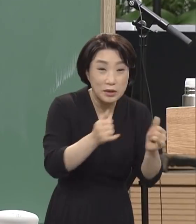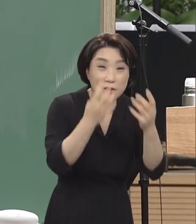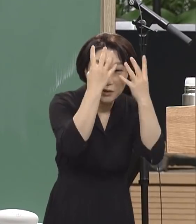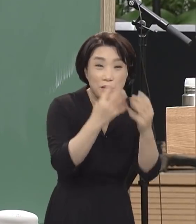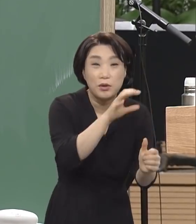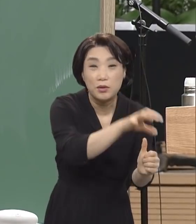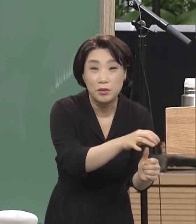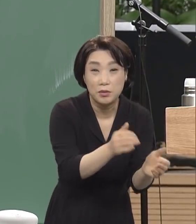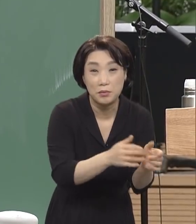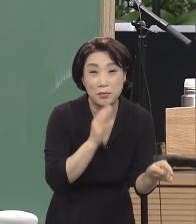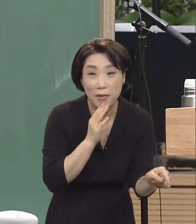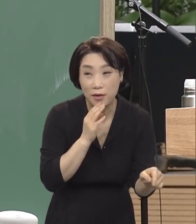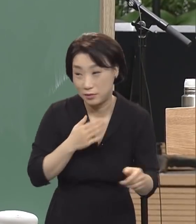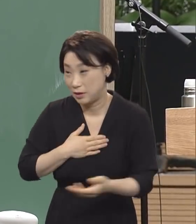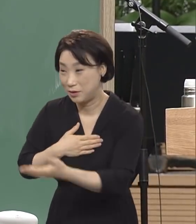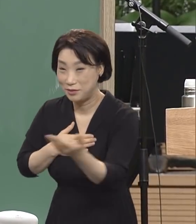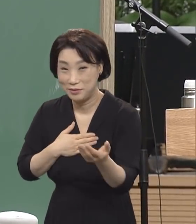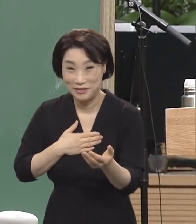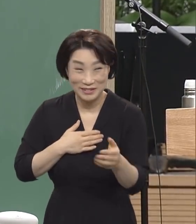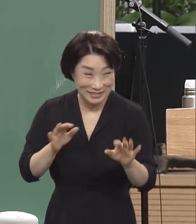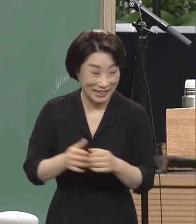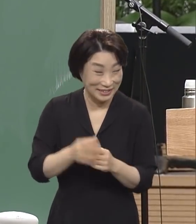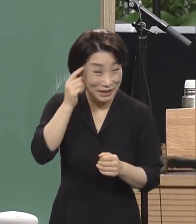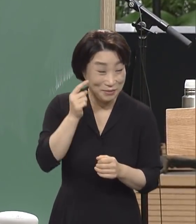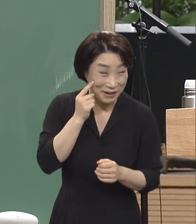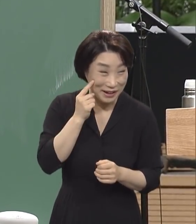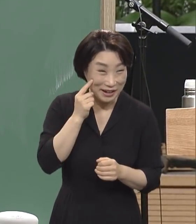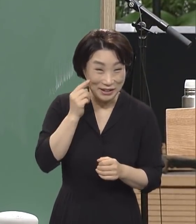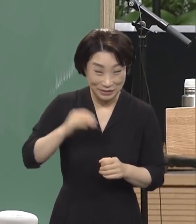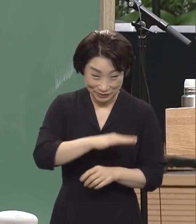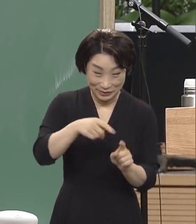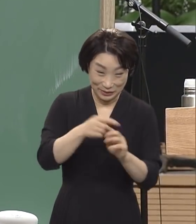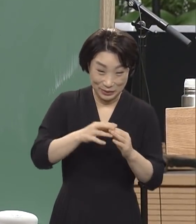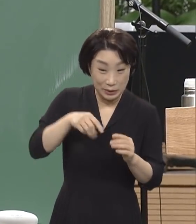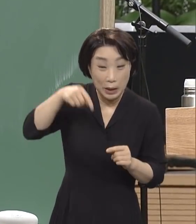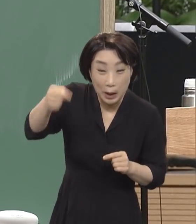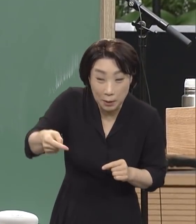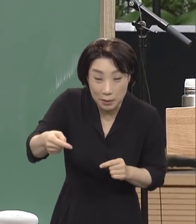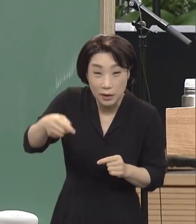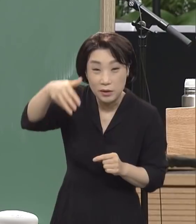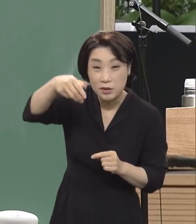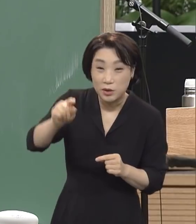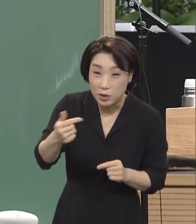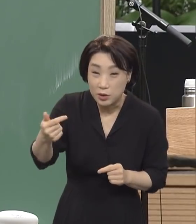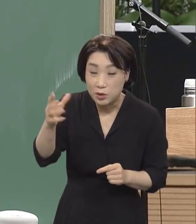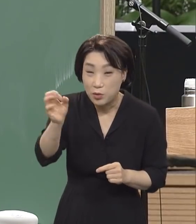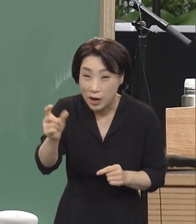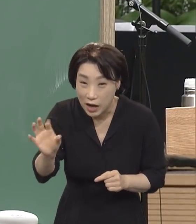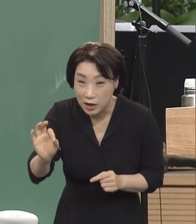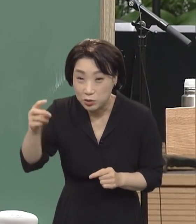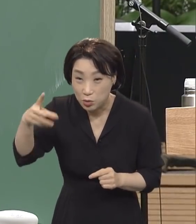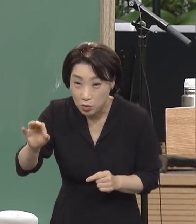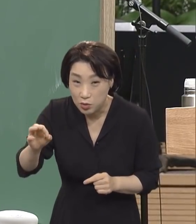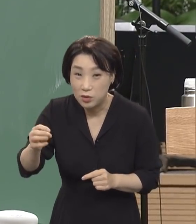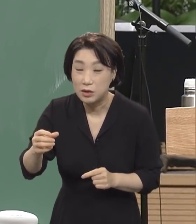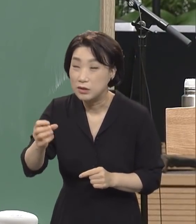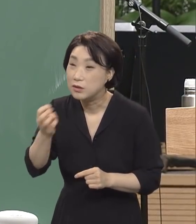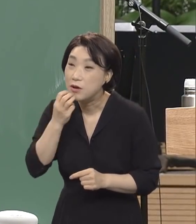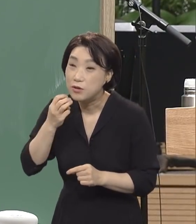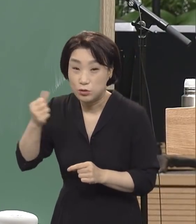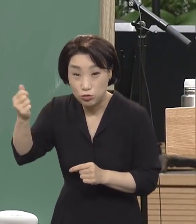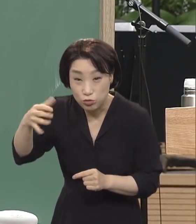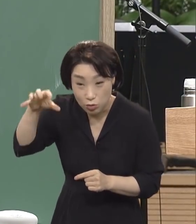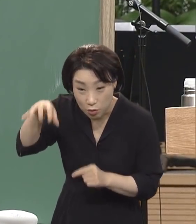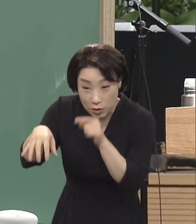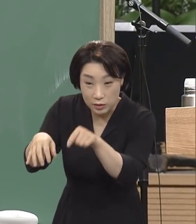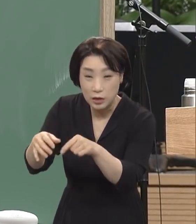곳이 감옥인데 여기 천황동에 우리나라에서 제일 좋은 교도소가 있어요. 제일 좋다고 암만